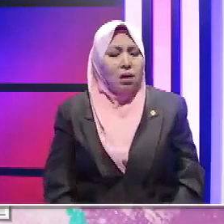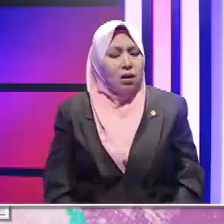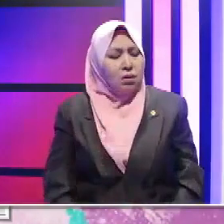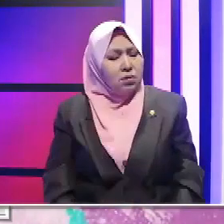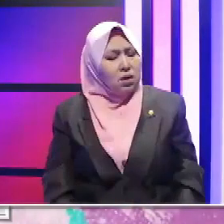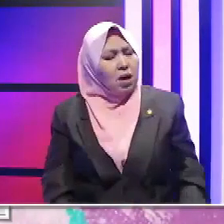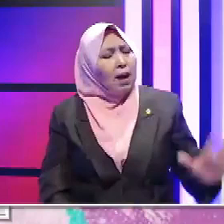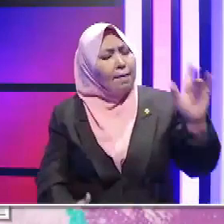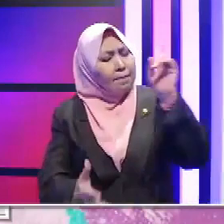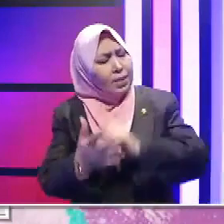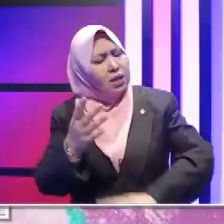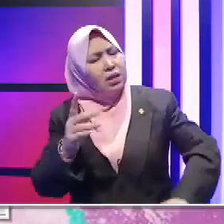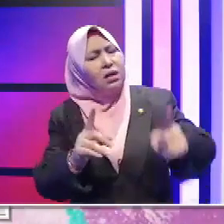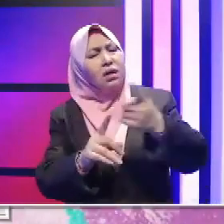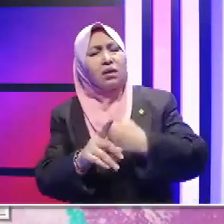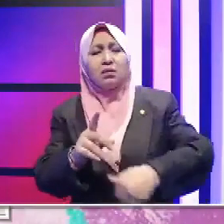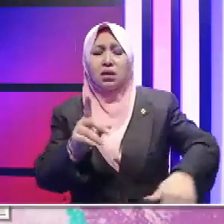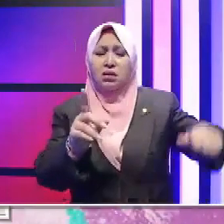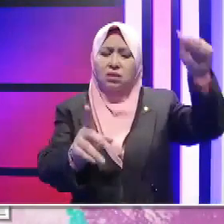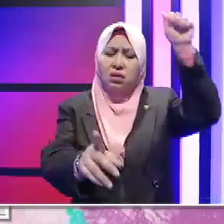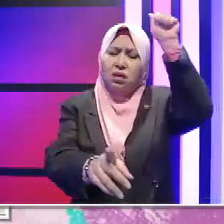Hai Indra